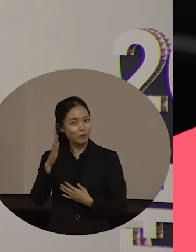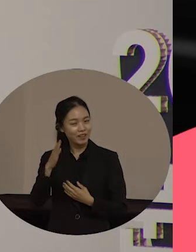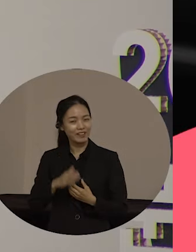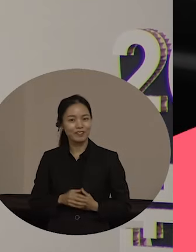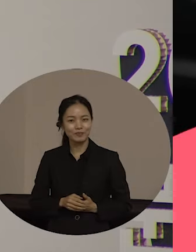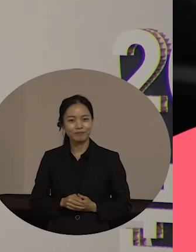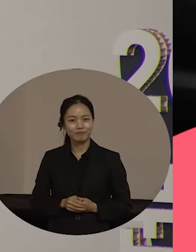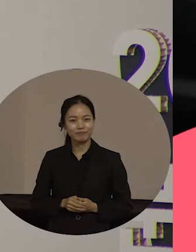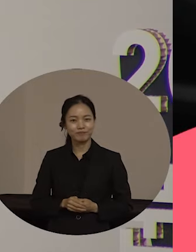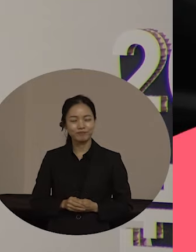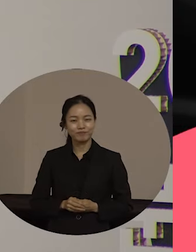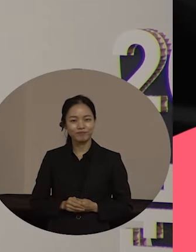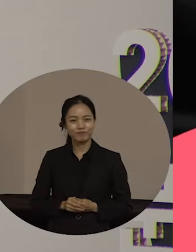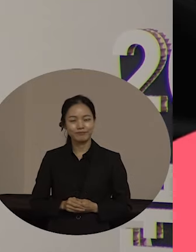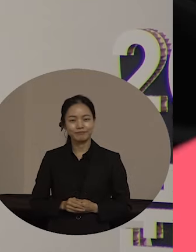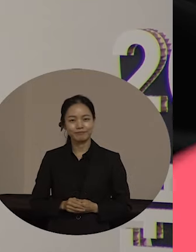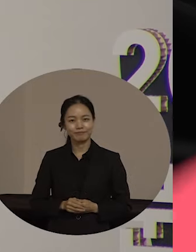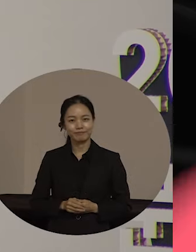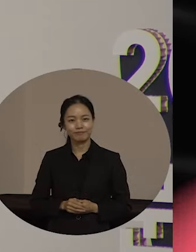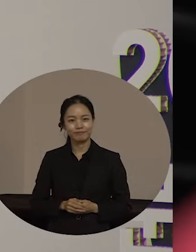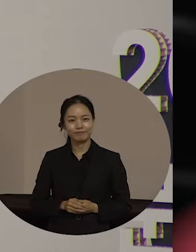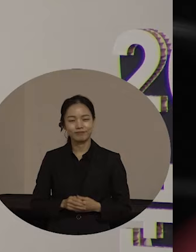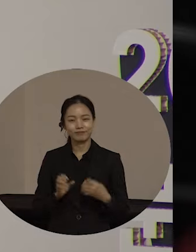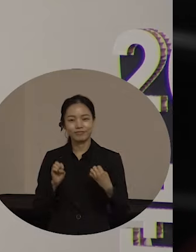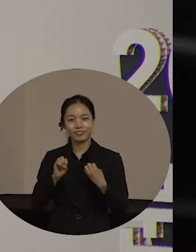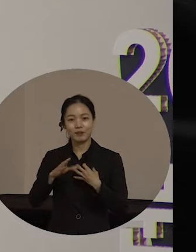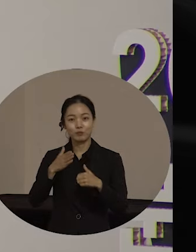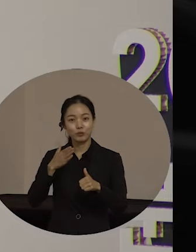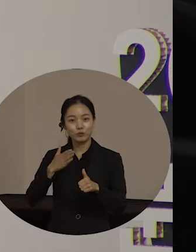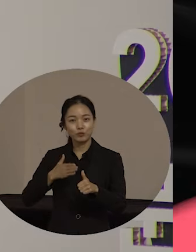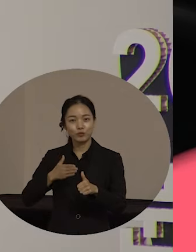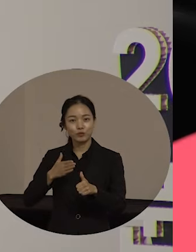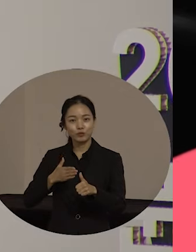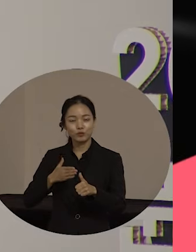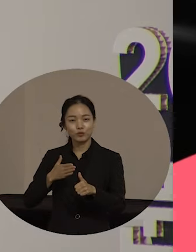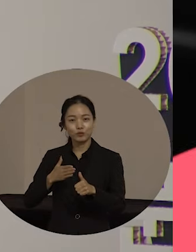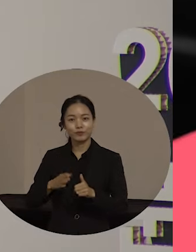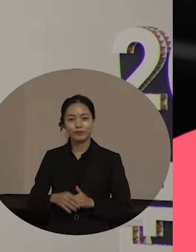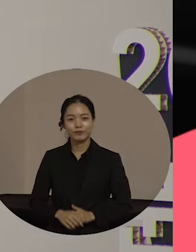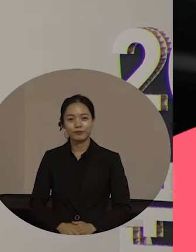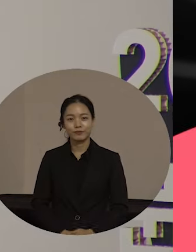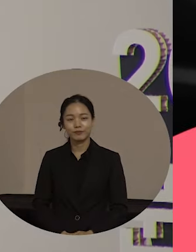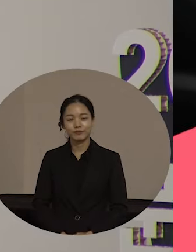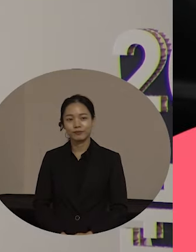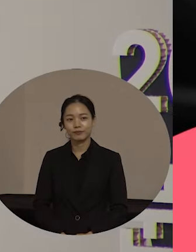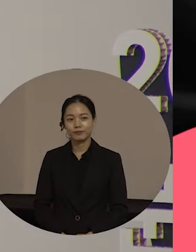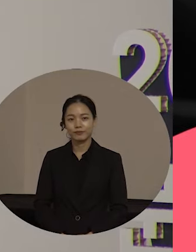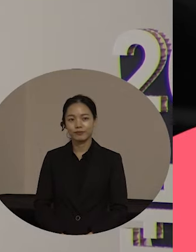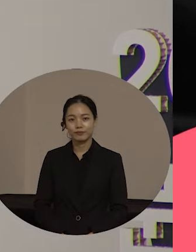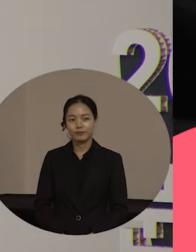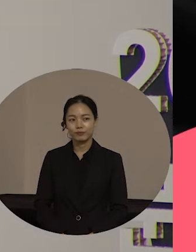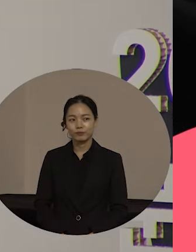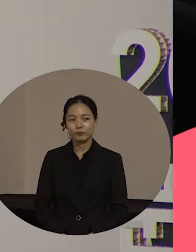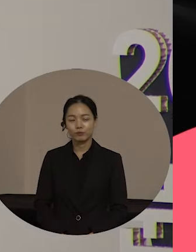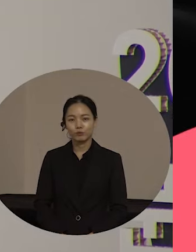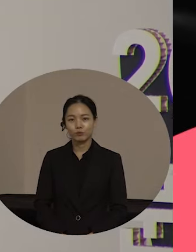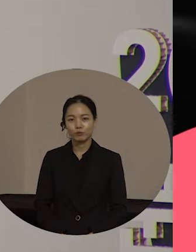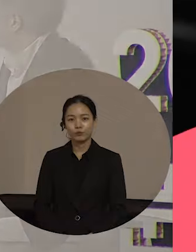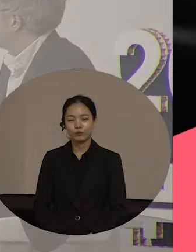그런 부분에 대해서 일단 첫 번째 질문을 드리겠습니다. 팝 아트, 뭐 팝컬처에 대해서는 또 어떻게 활용되고